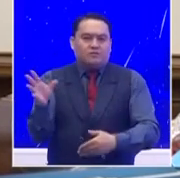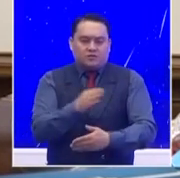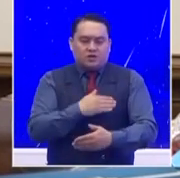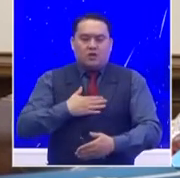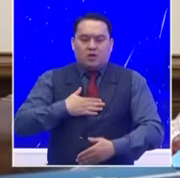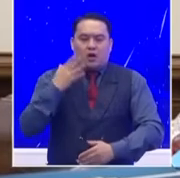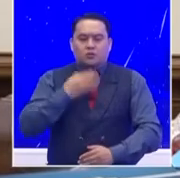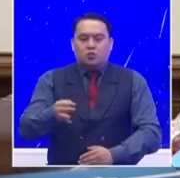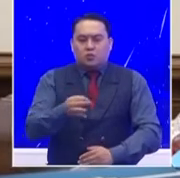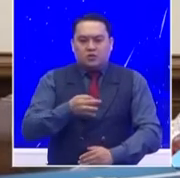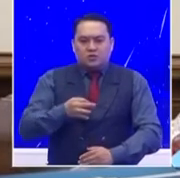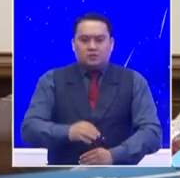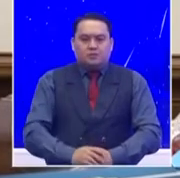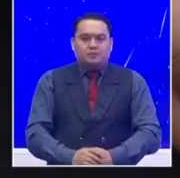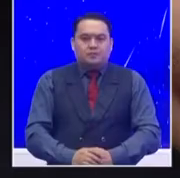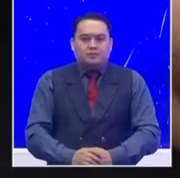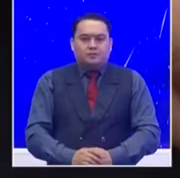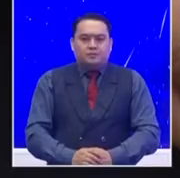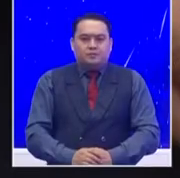жителей алматинской области